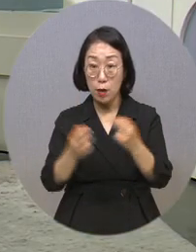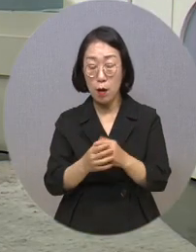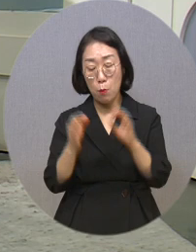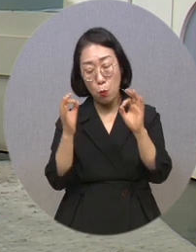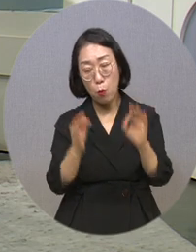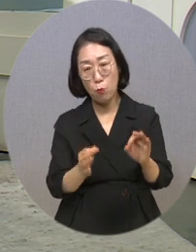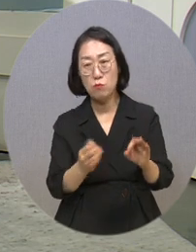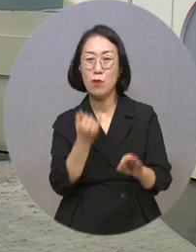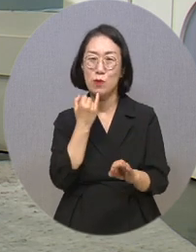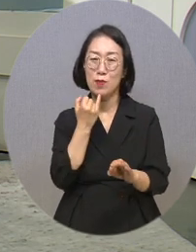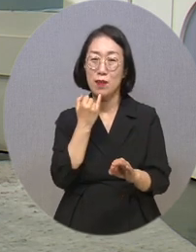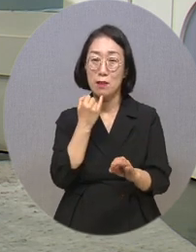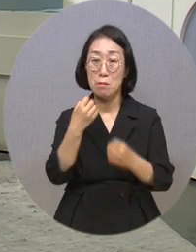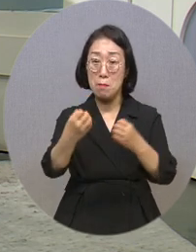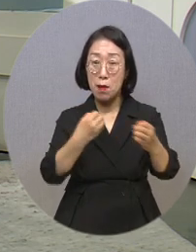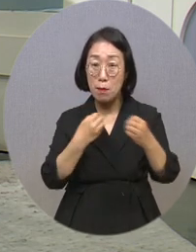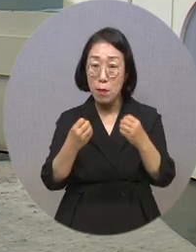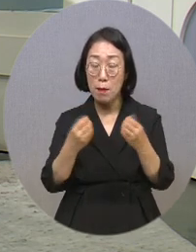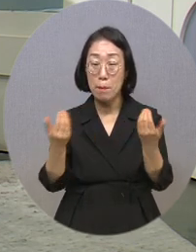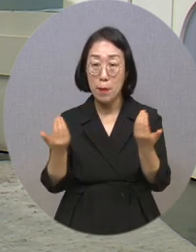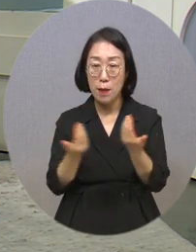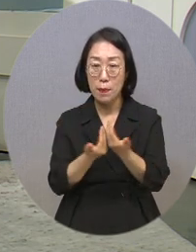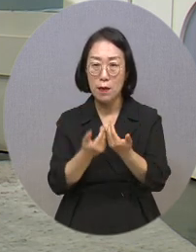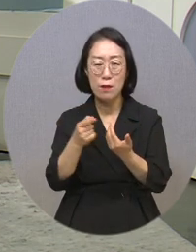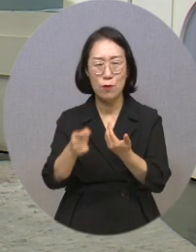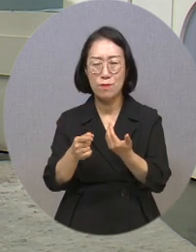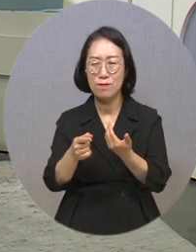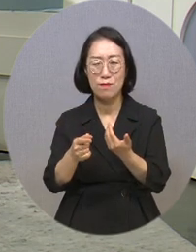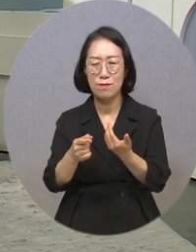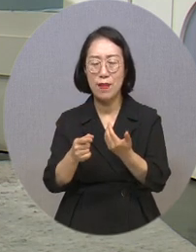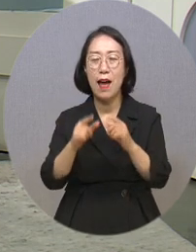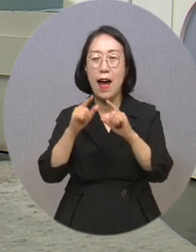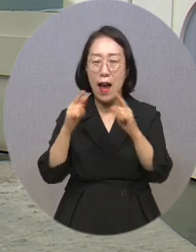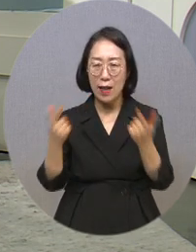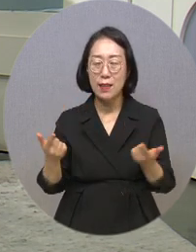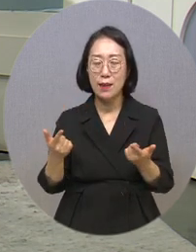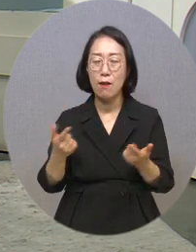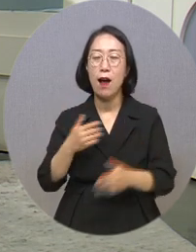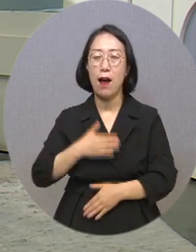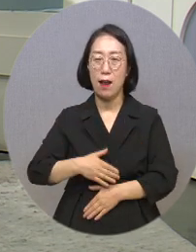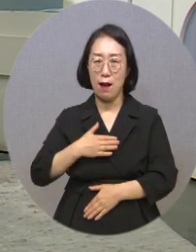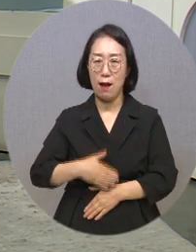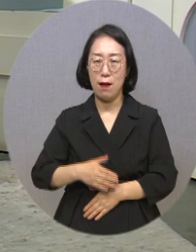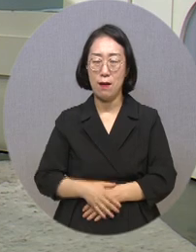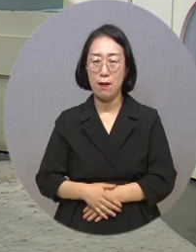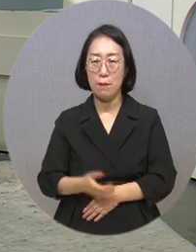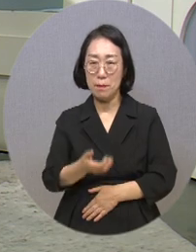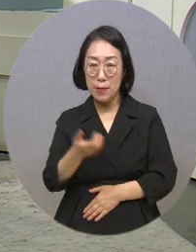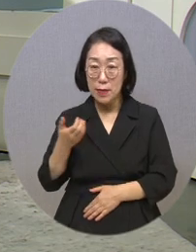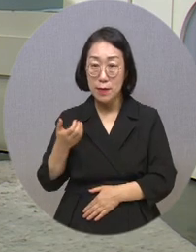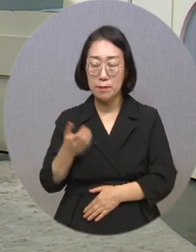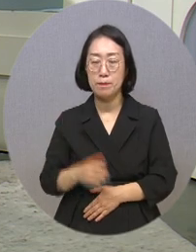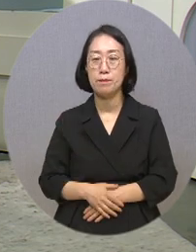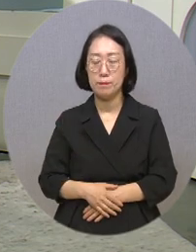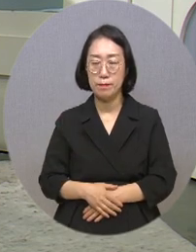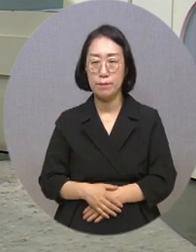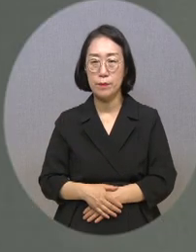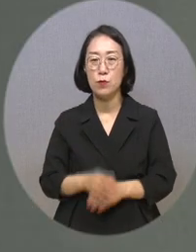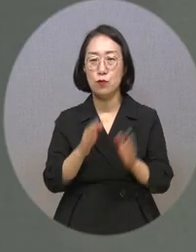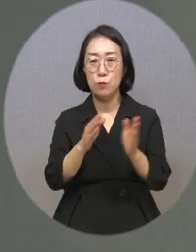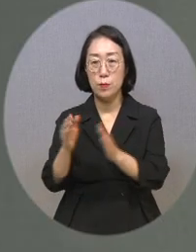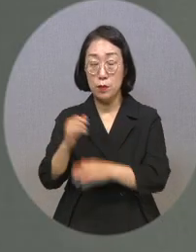거라고 한 분도 있었는데 그건 좀 아니라고 저희는 생각해서 이제 대응을 좀 했다고 봐야 되죠. 네.